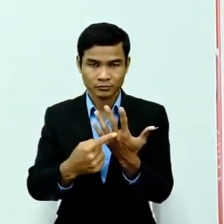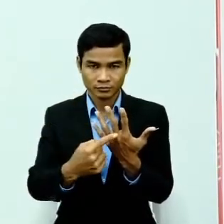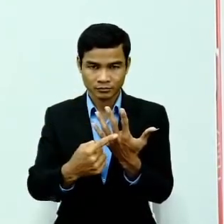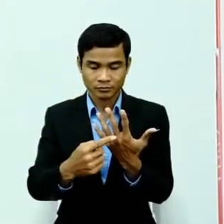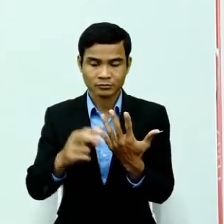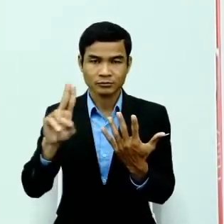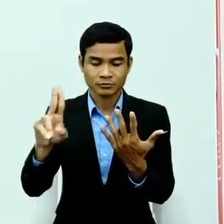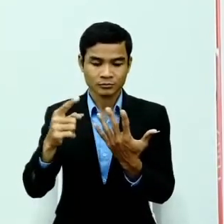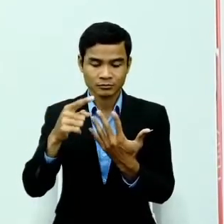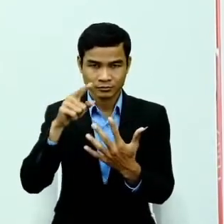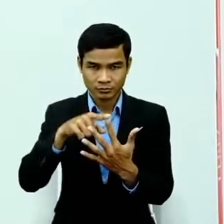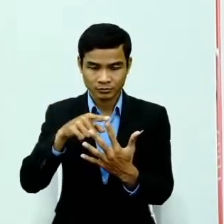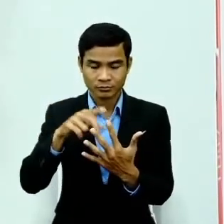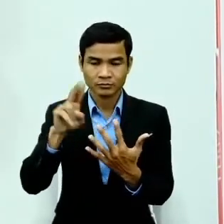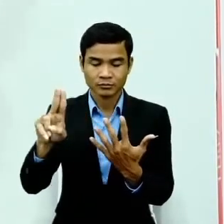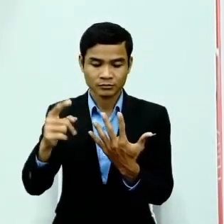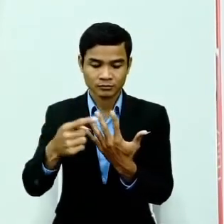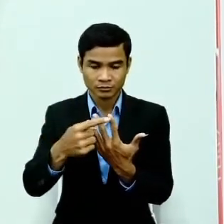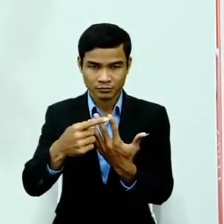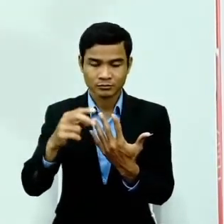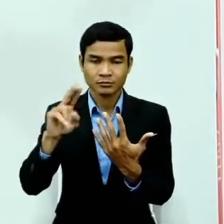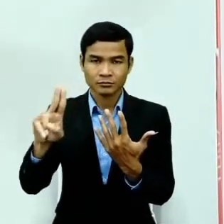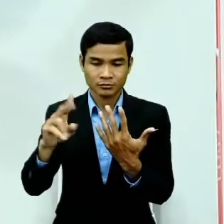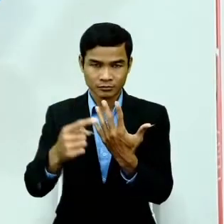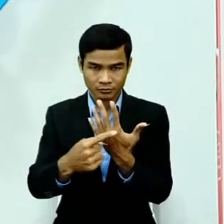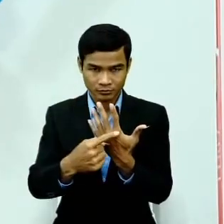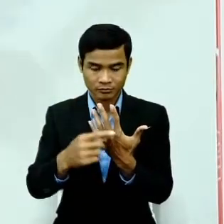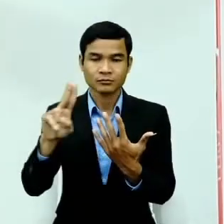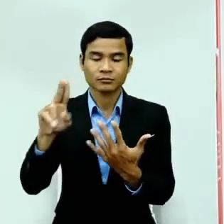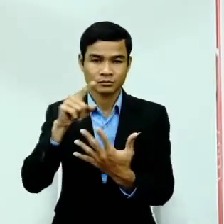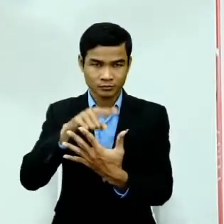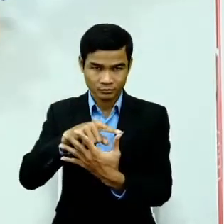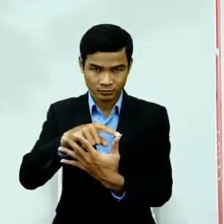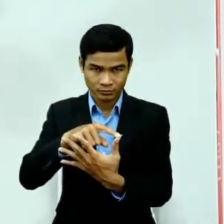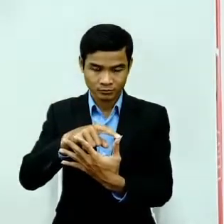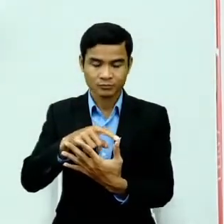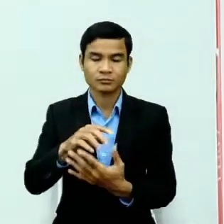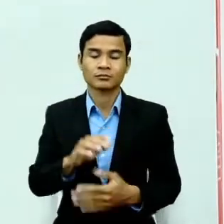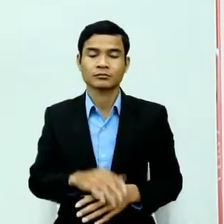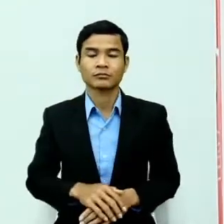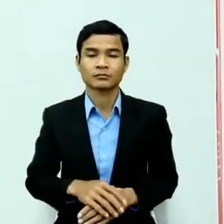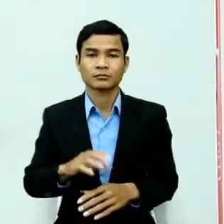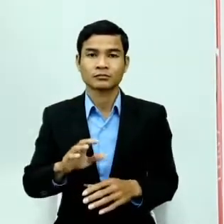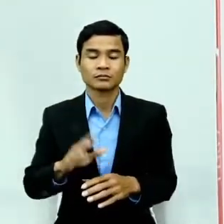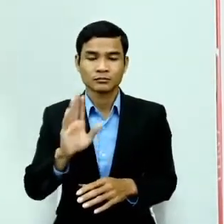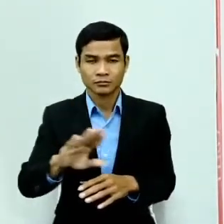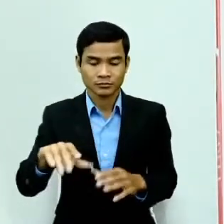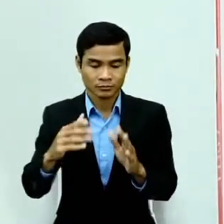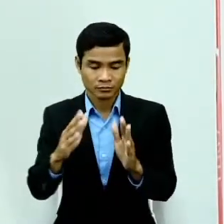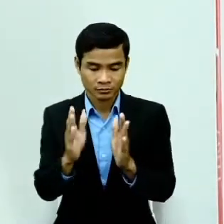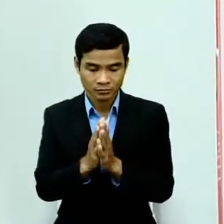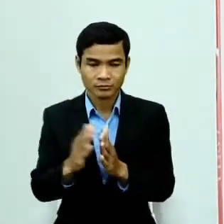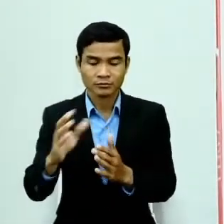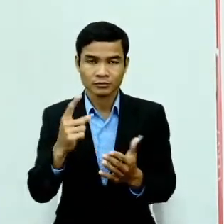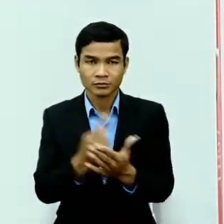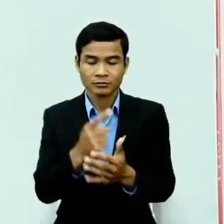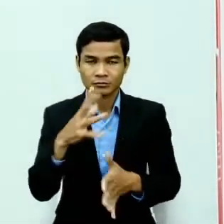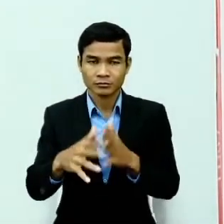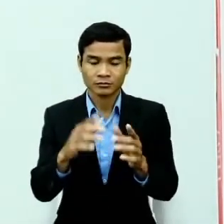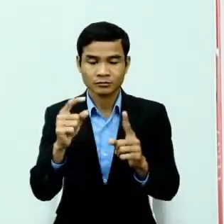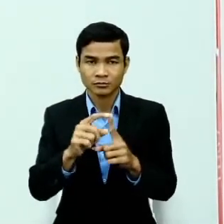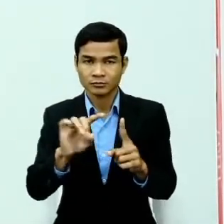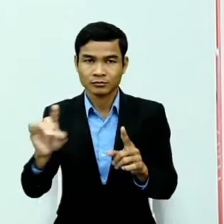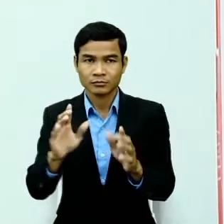อัมอะอเอออ cha con đại ban cho rúm ăn chiếng được